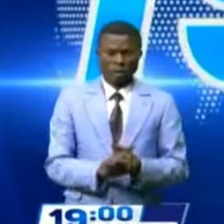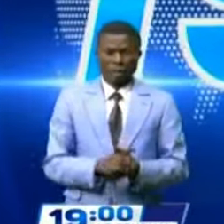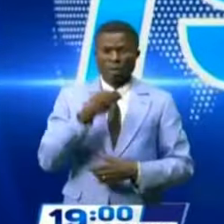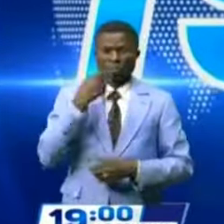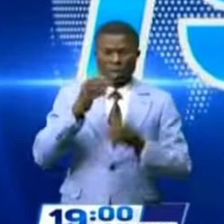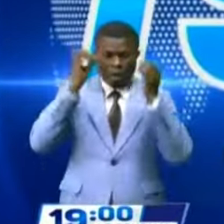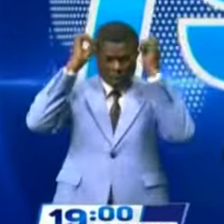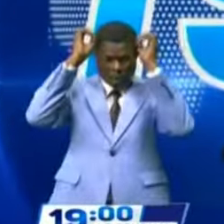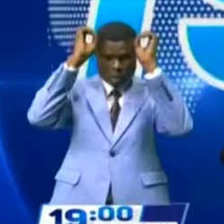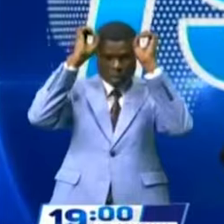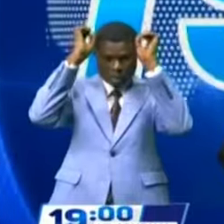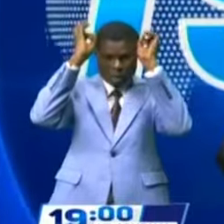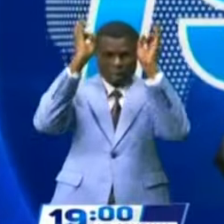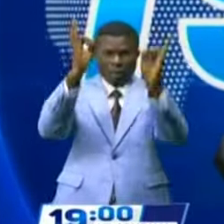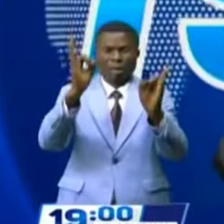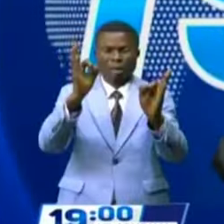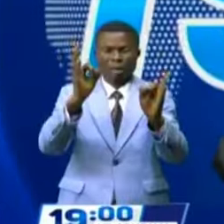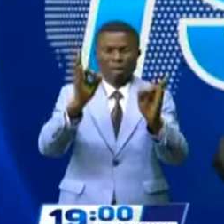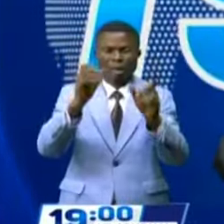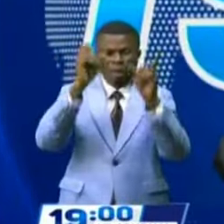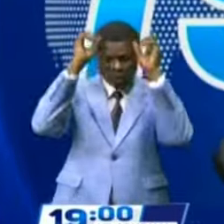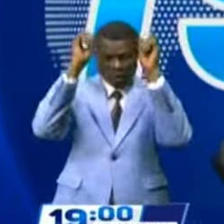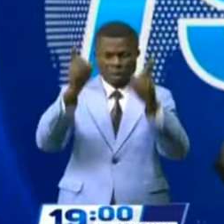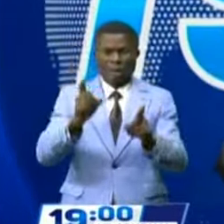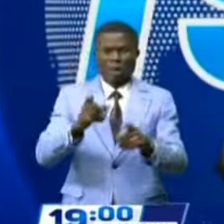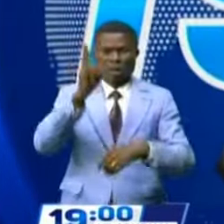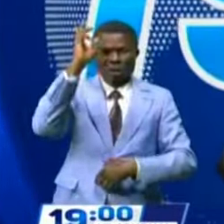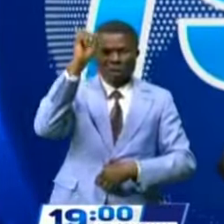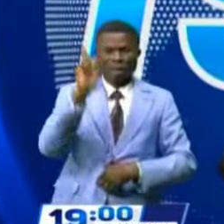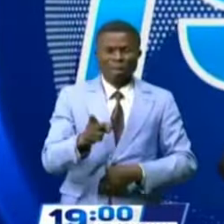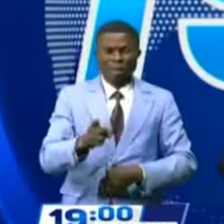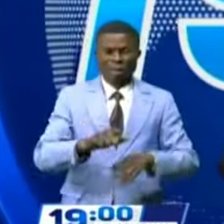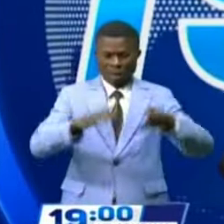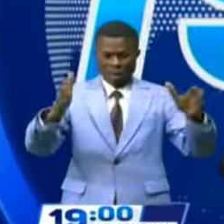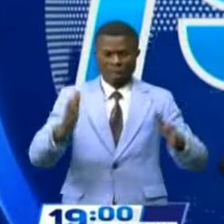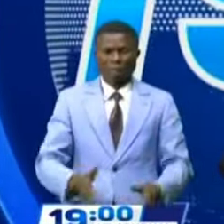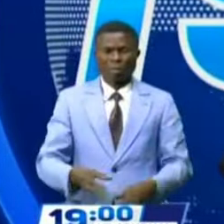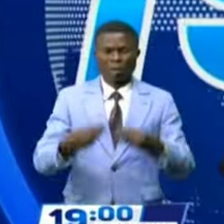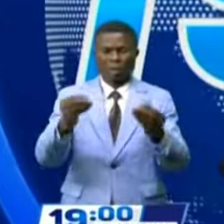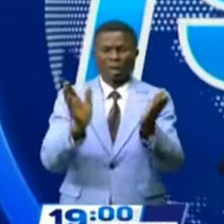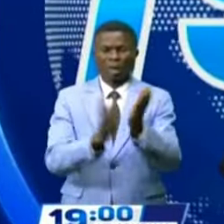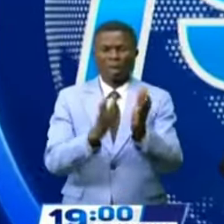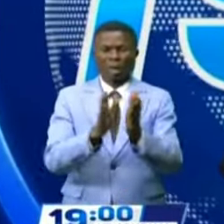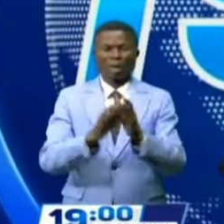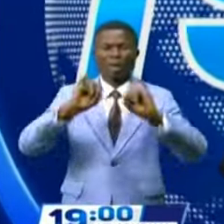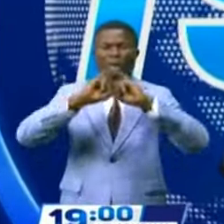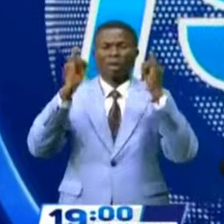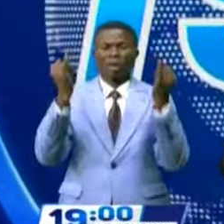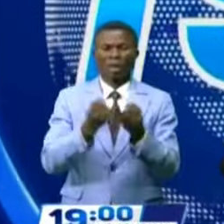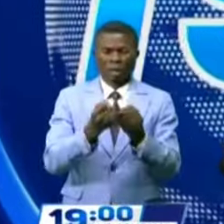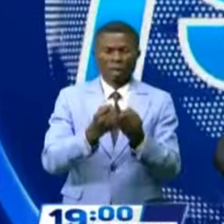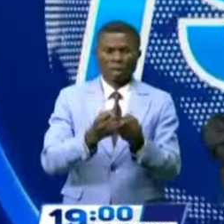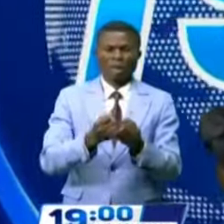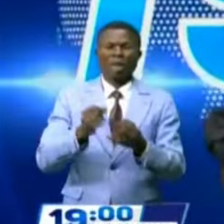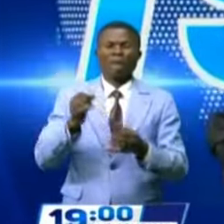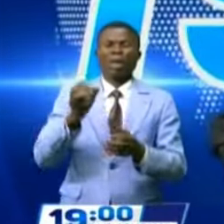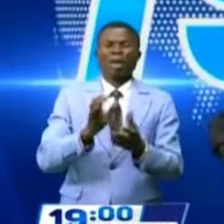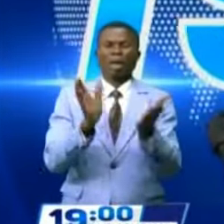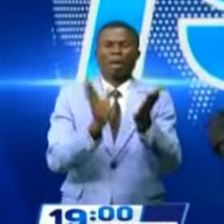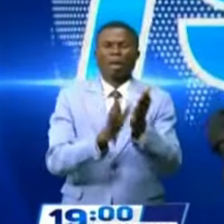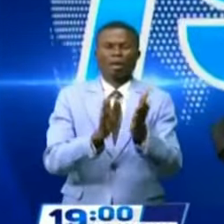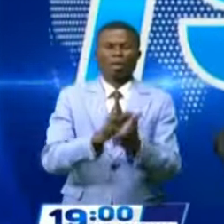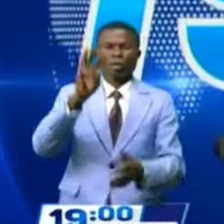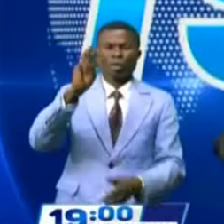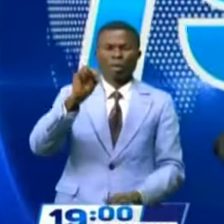Parlons éducation à présent. Samban vient d'être remis à l'Institut industriel de la commune de Manika, Kolwezi, un geste